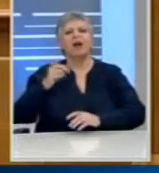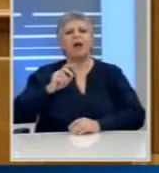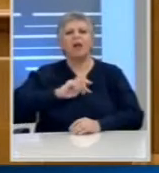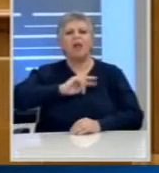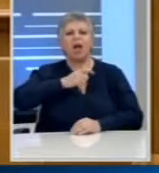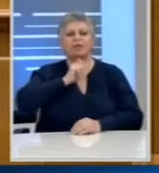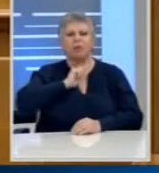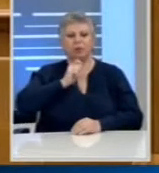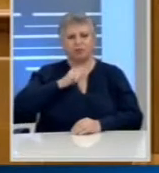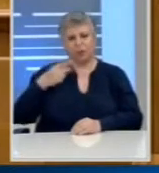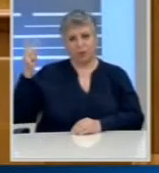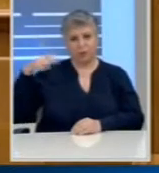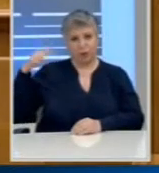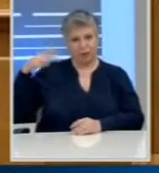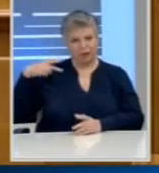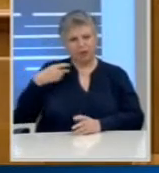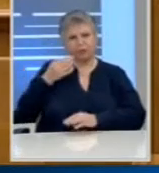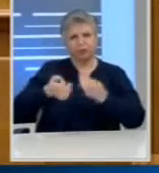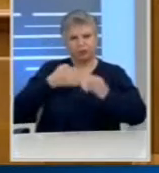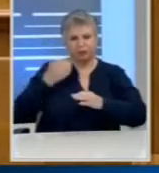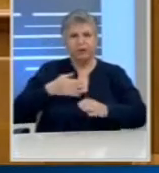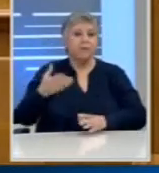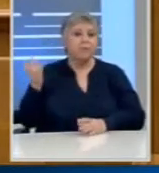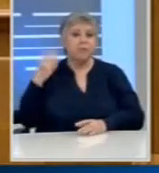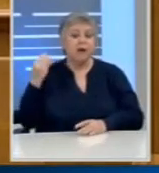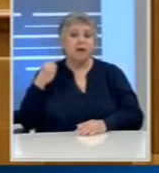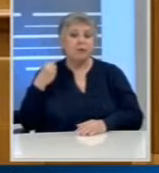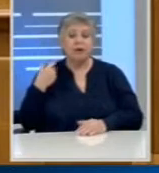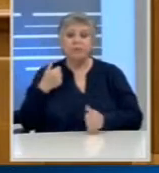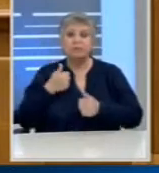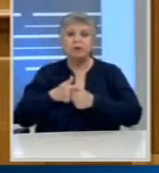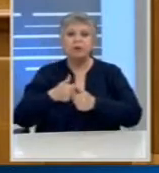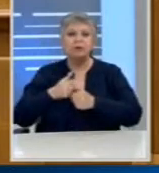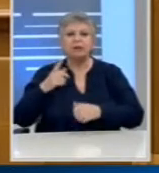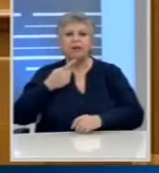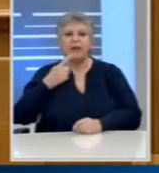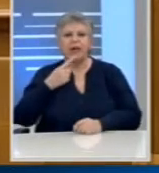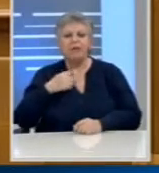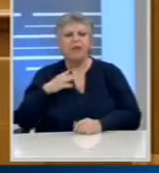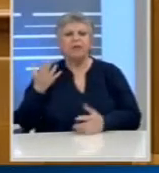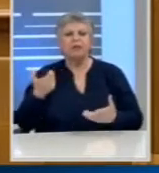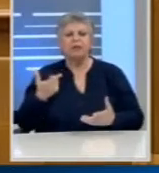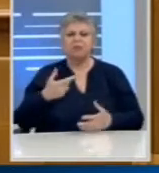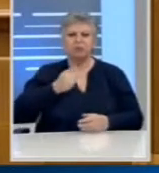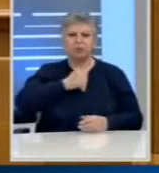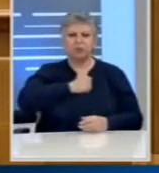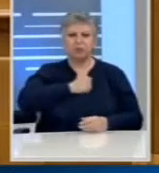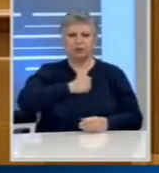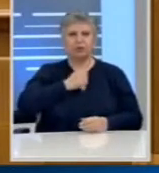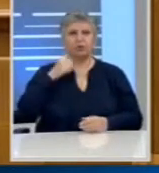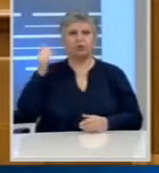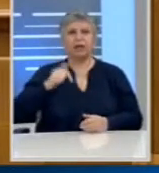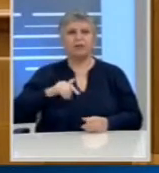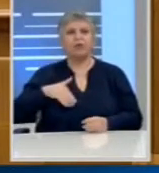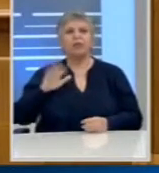συζήτηση. Αν άκουγε κανείς τις ομιλίες, θα νόμιζε ότι αυτή η συζήτηση δεν αφορά το τέλος μιας